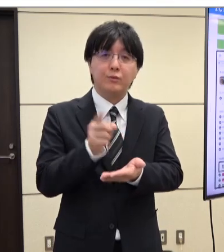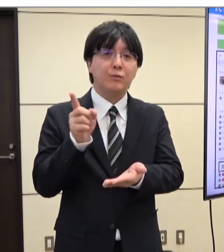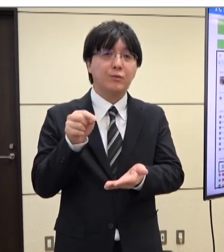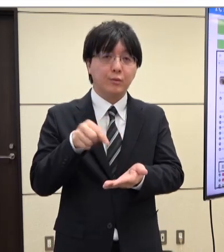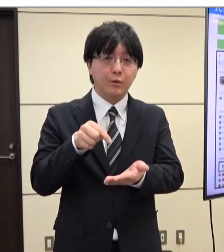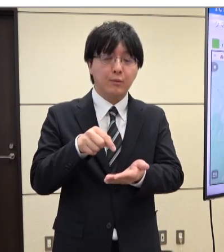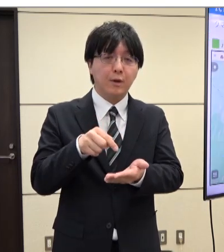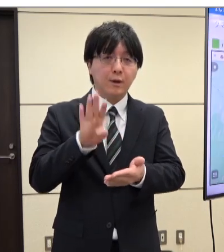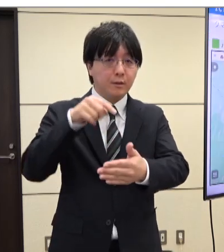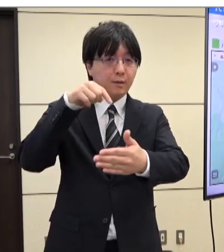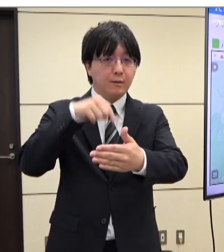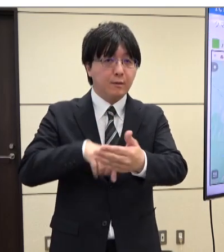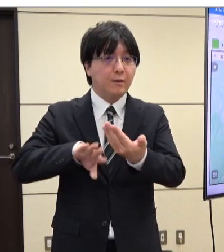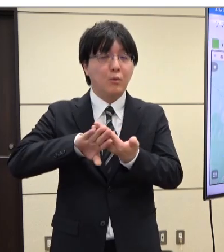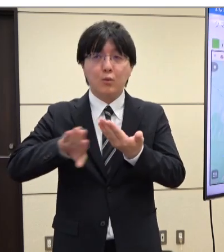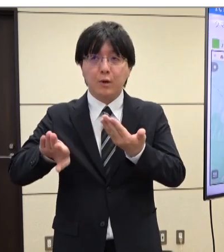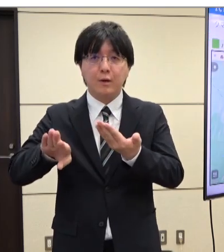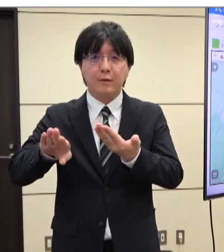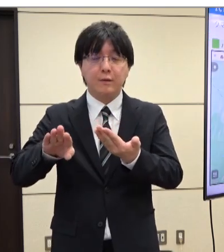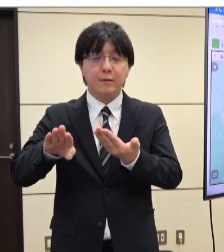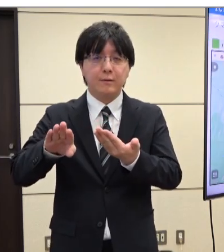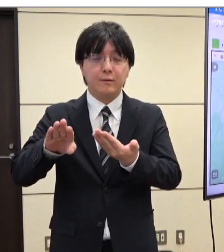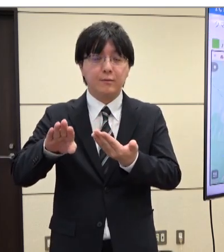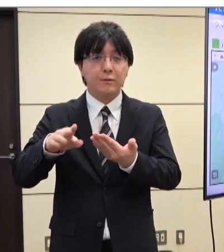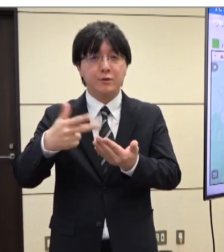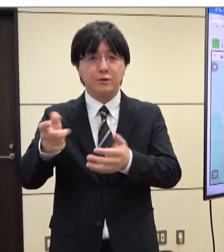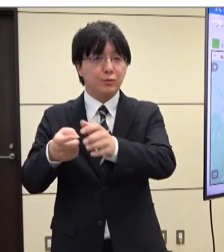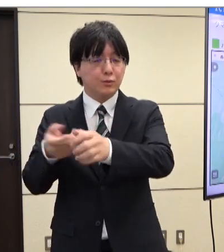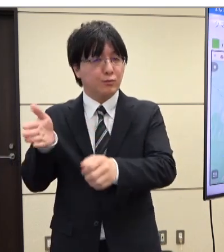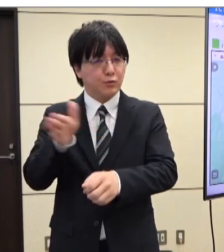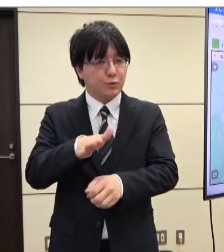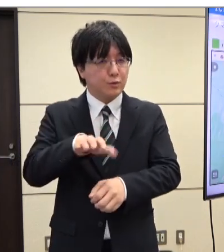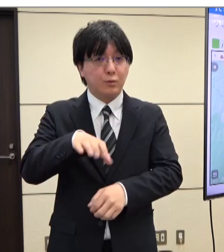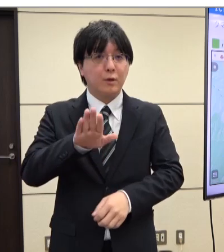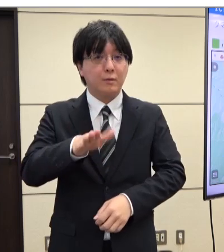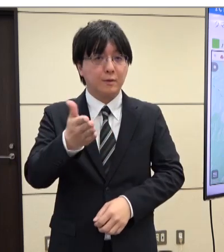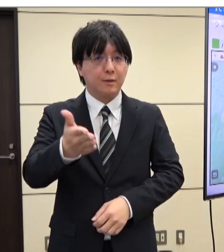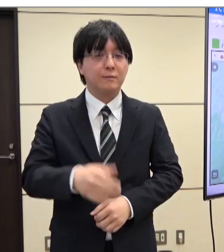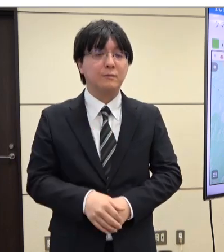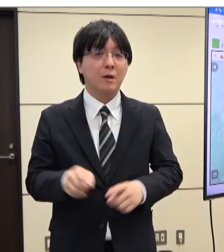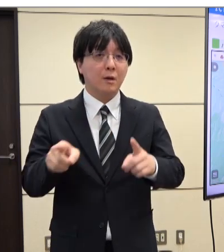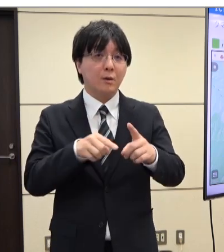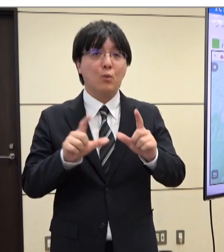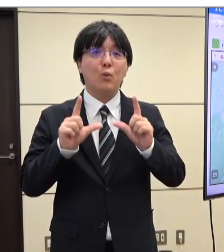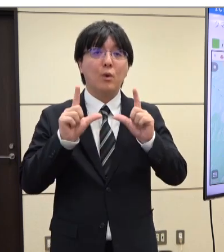県内で他に導入しているような自治体 でしょうか。ですね、多分公開しているの